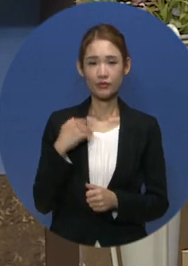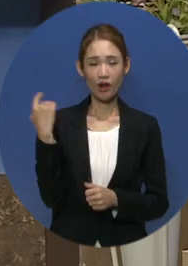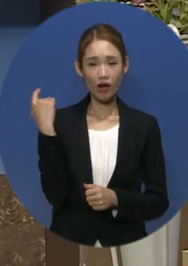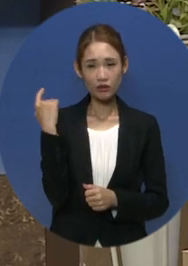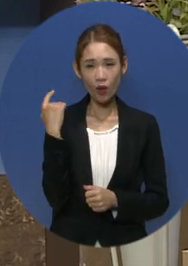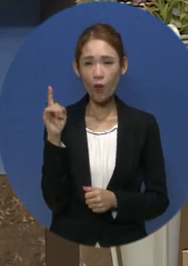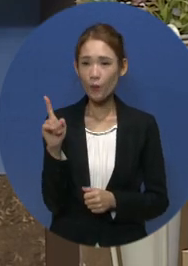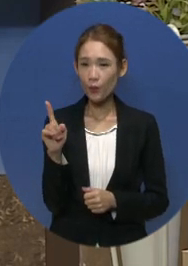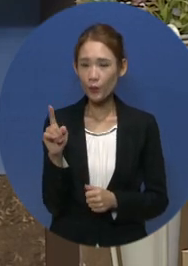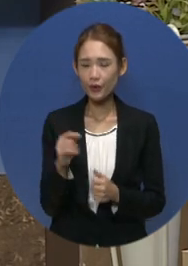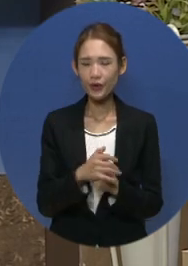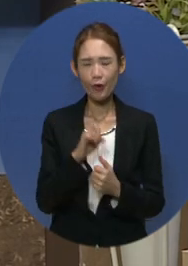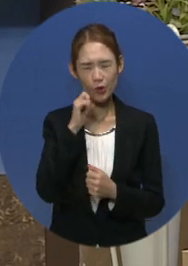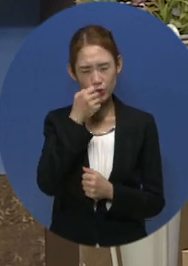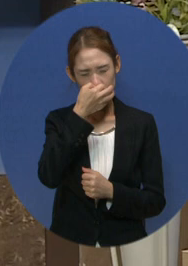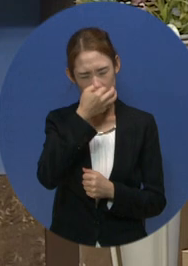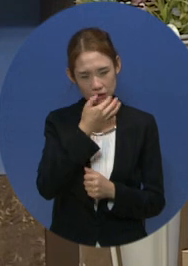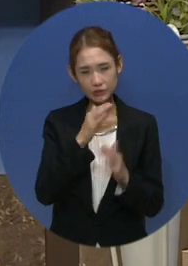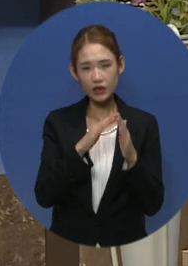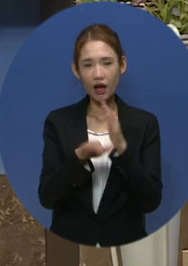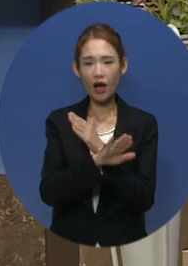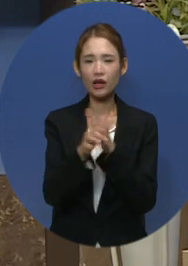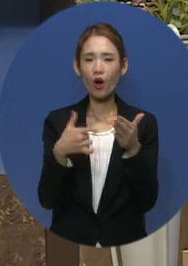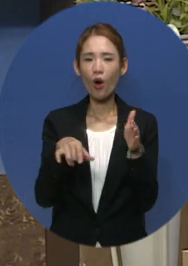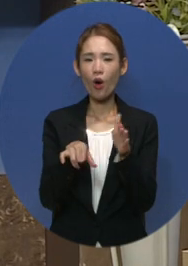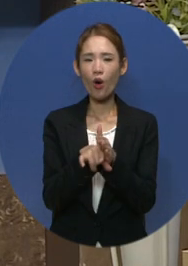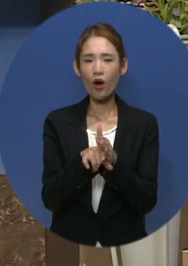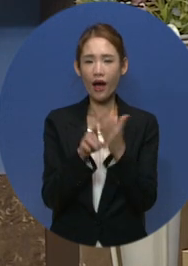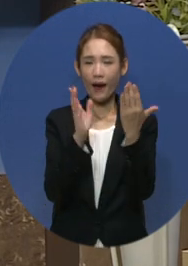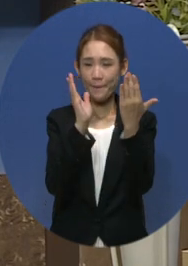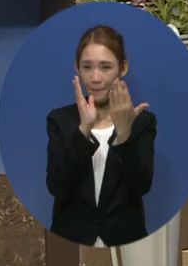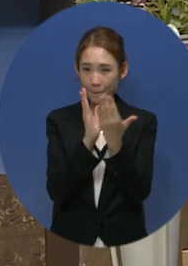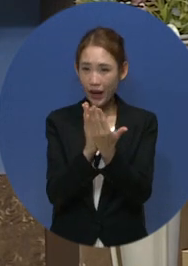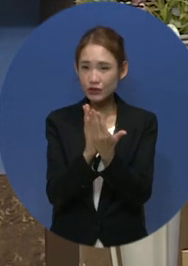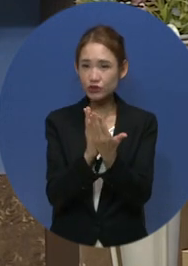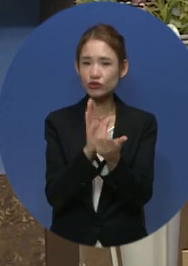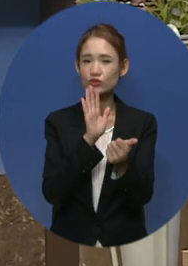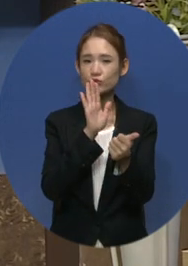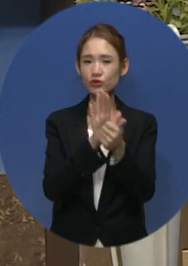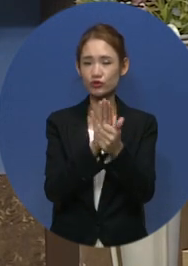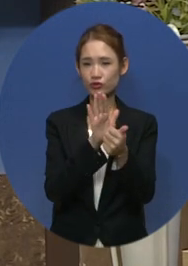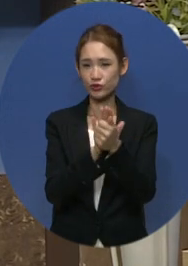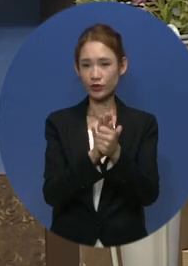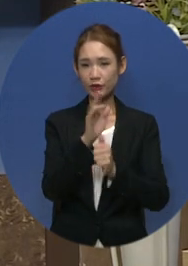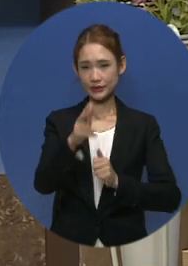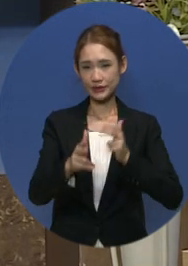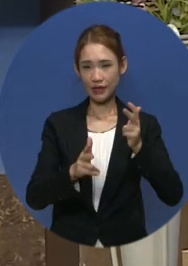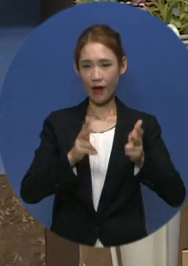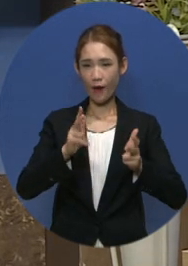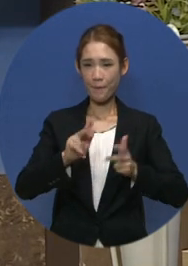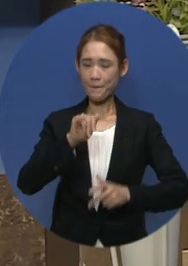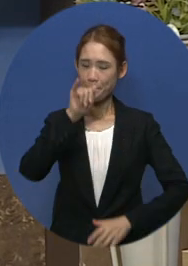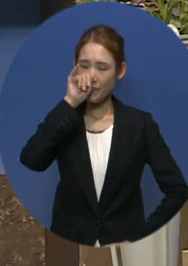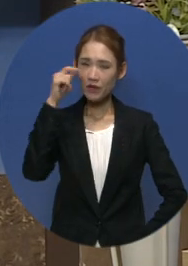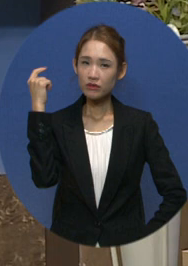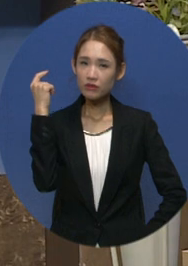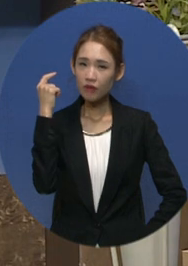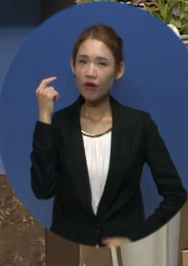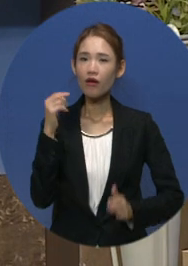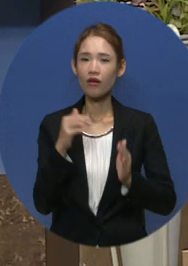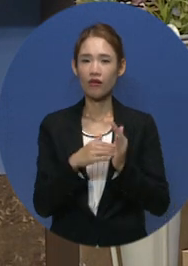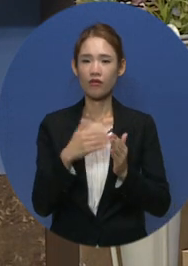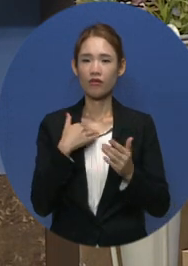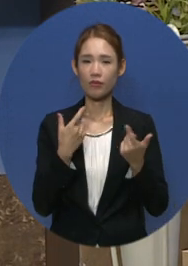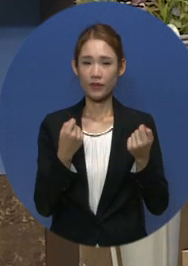네. 이 어렵고 힘든 가정을 위해서 맞춤으로 해주는 이 맞춤 후원 사업도 진행하고 계신다고 들었는데요. 네, 네.